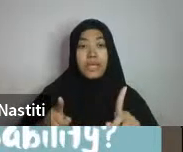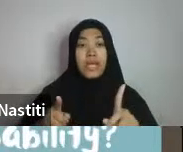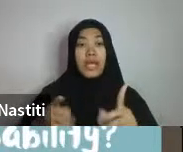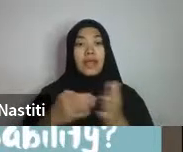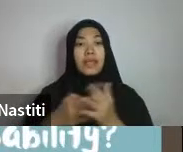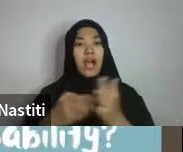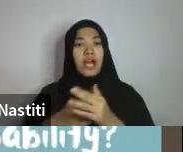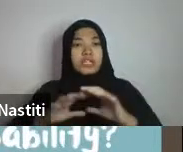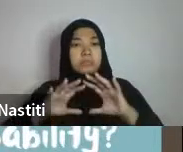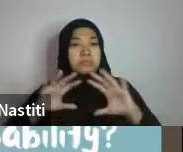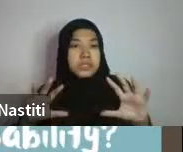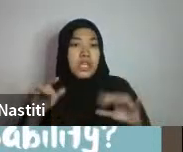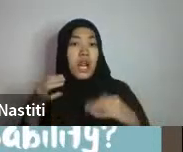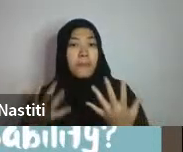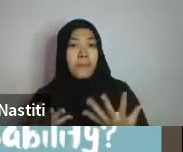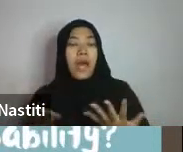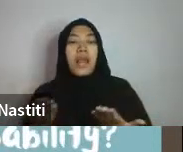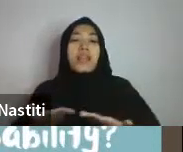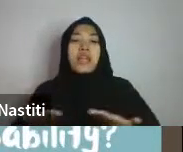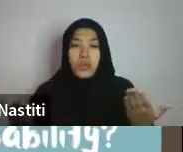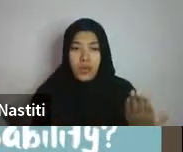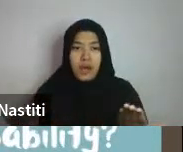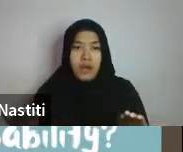lingkungannya. Nah, inilah yang